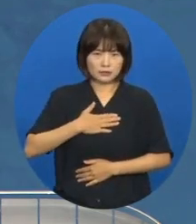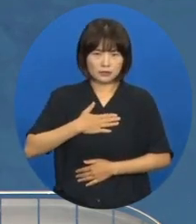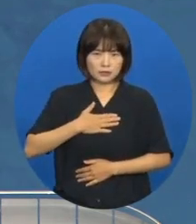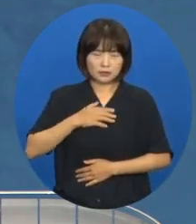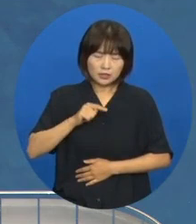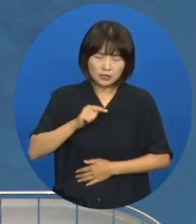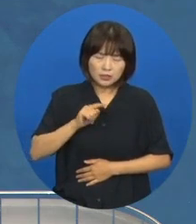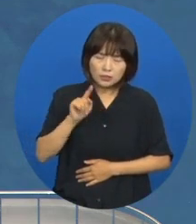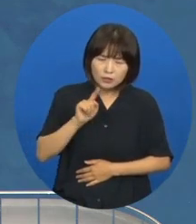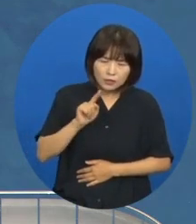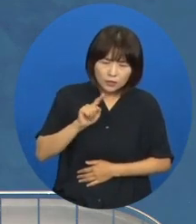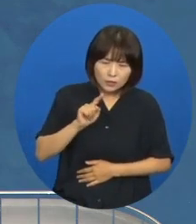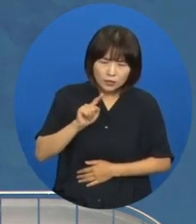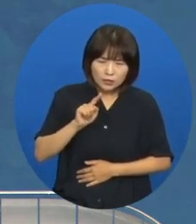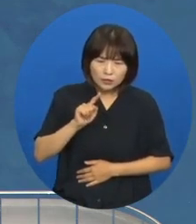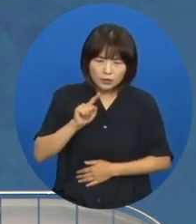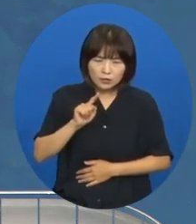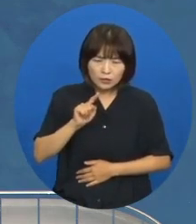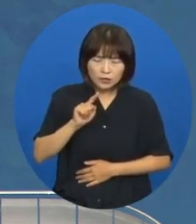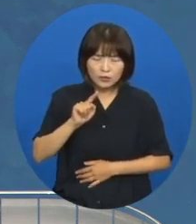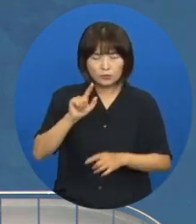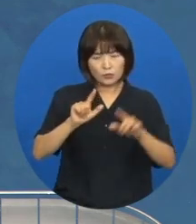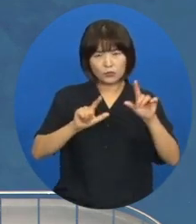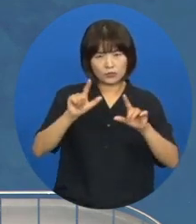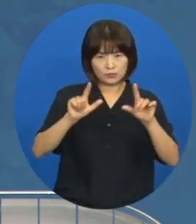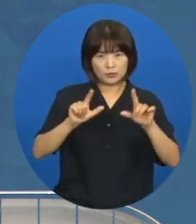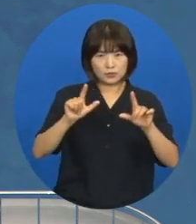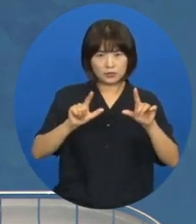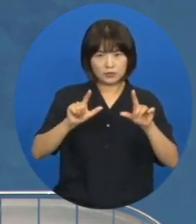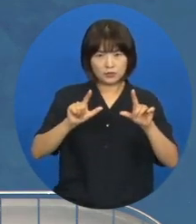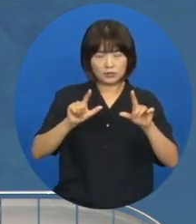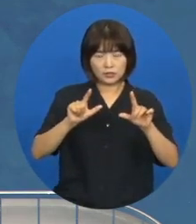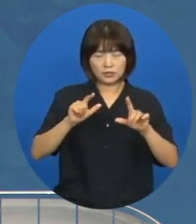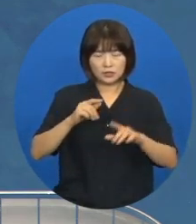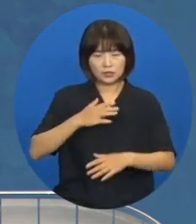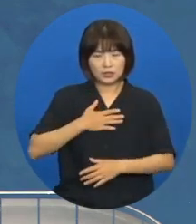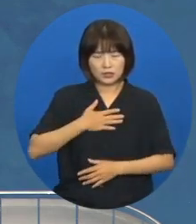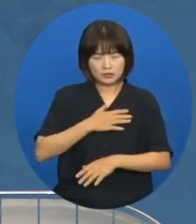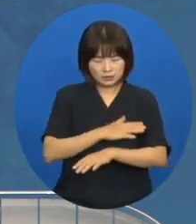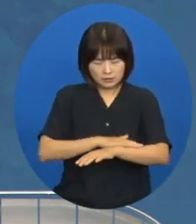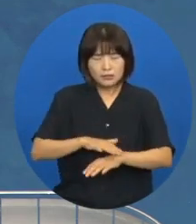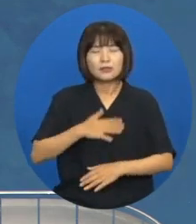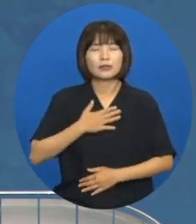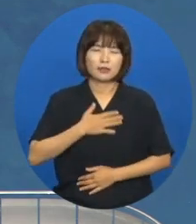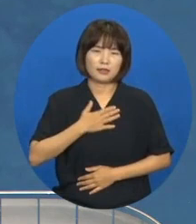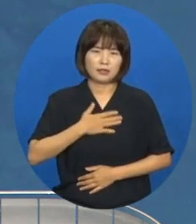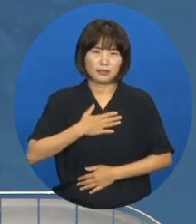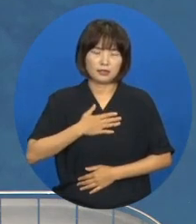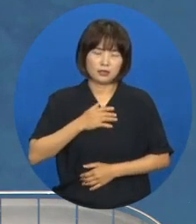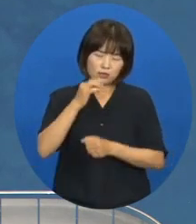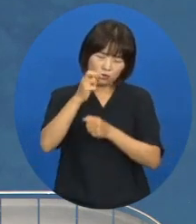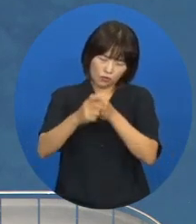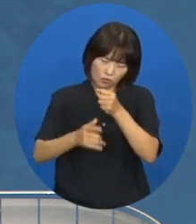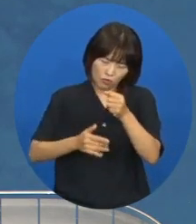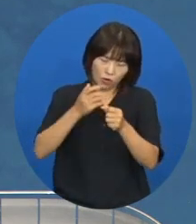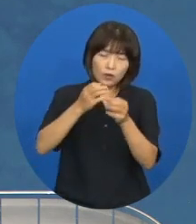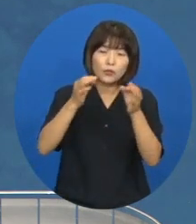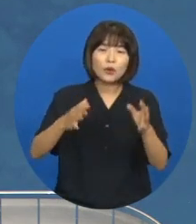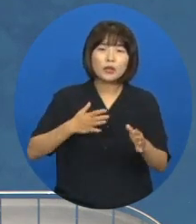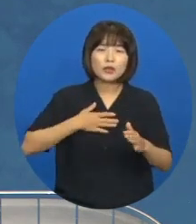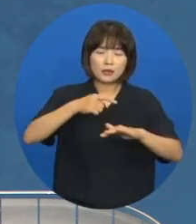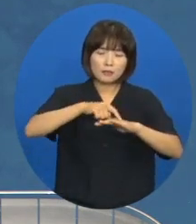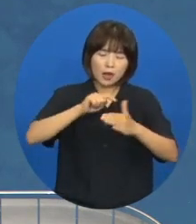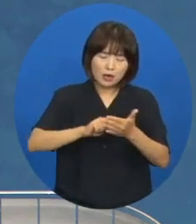어떤 맛인지 어떤 냄새인지 어떤 모습인지 나는 잘 안다. 수년 동안 내 마음은